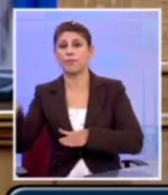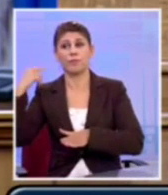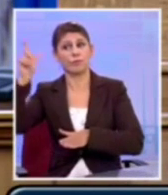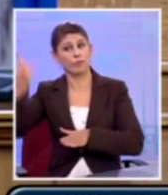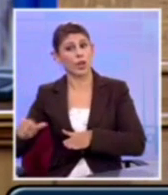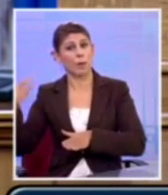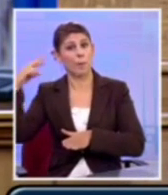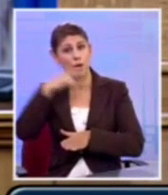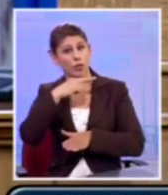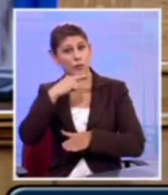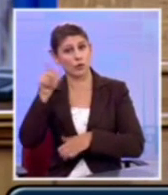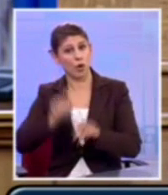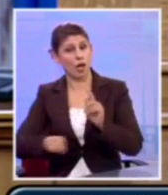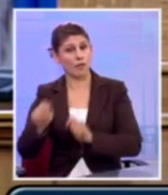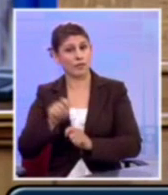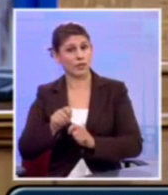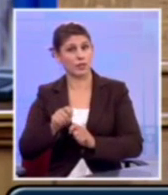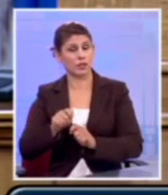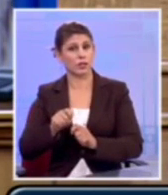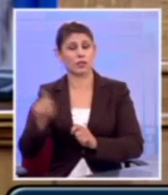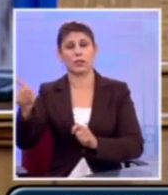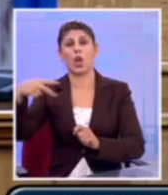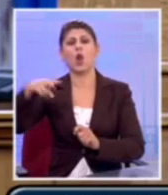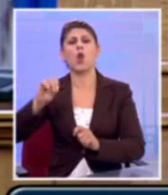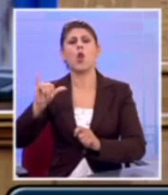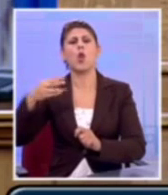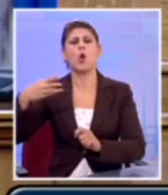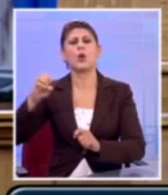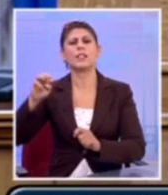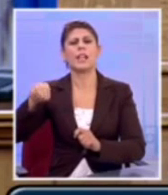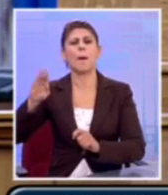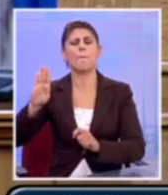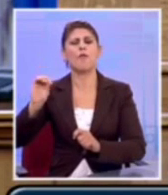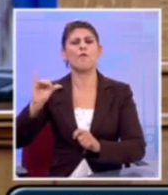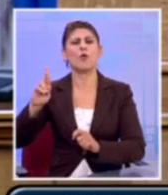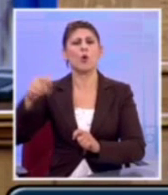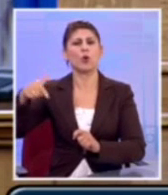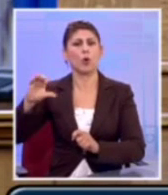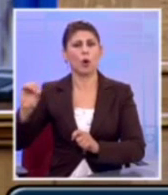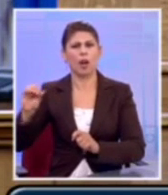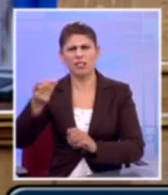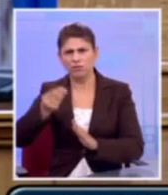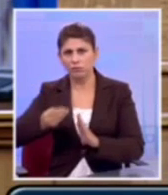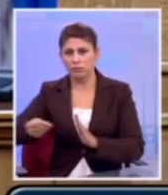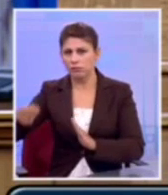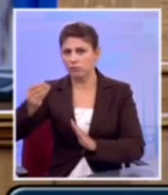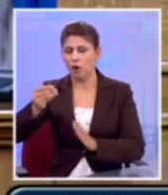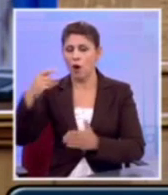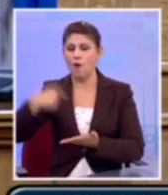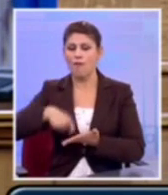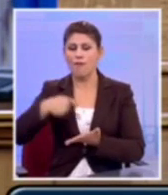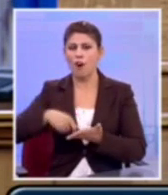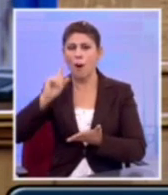του συγκροτήθηκε στο Λουξεμβούργο ένα σκανδαλώδες πλαίσιο